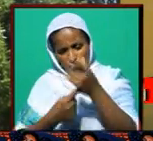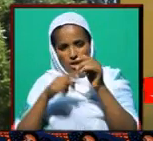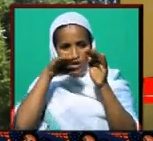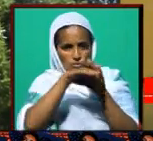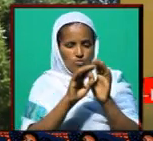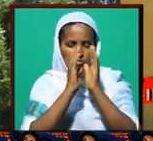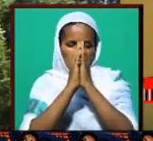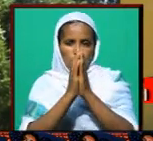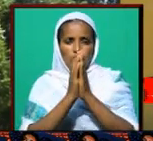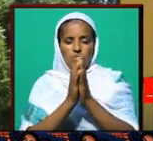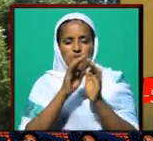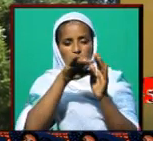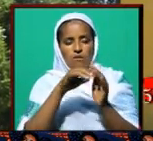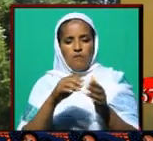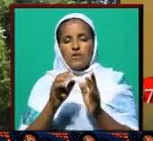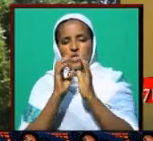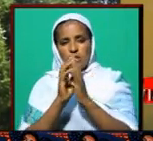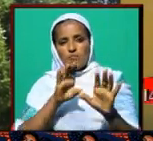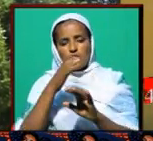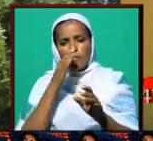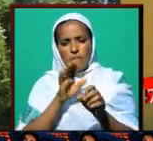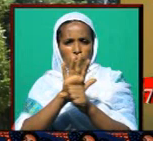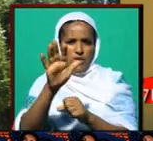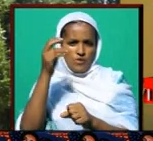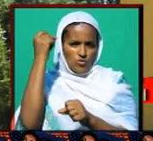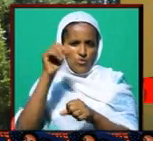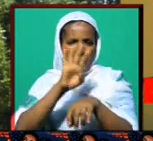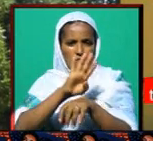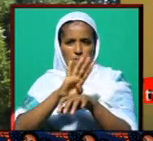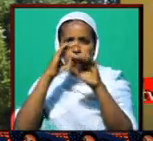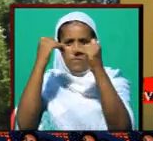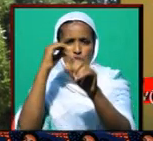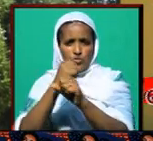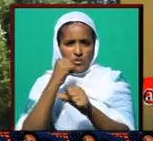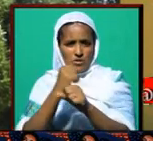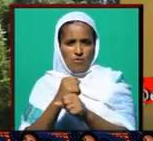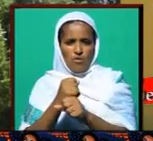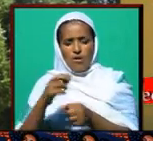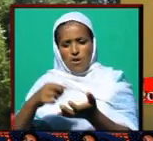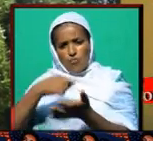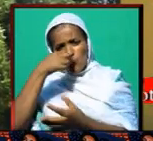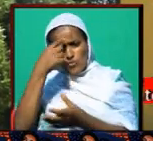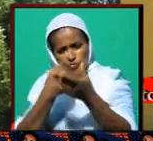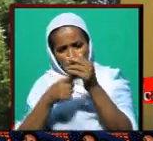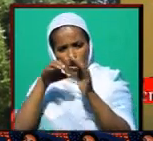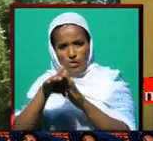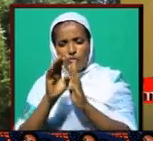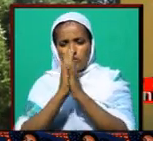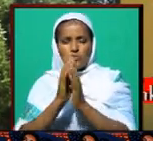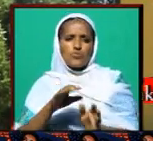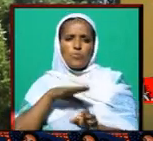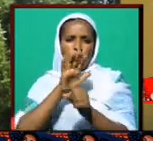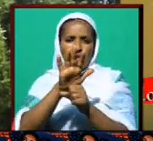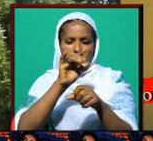ማስቀደስም ይቻላል። የሚቆርቡት ብቻ ገብተው ቢያስቀድሱ በቂ ነው። የጥንቱ ቤተ ክርስቲያንና በመጠኑ የተሰራው ቤተ